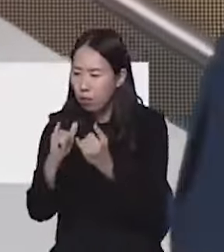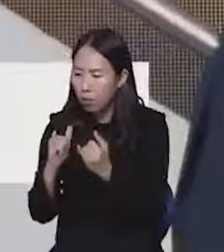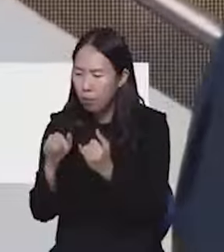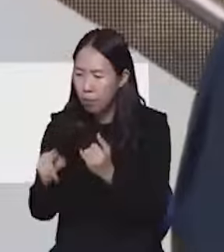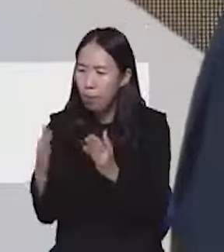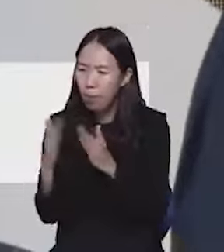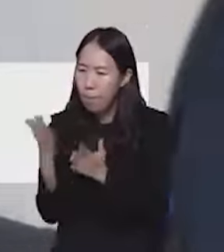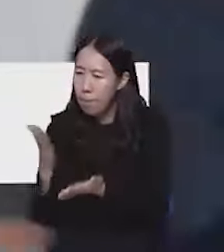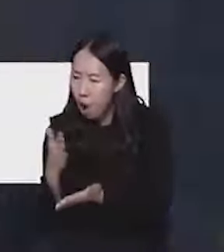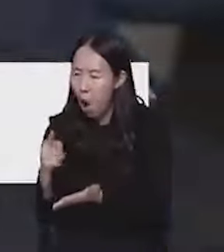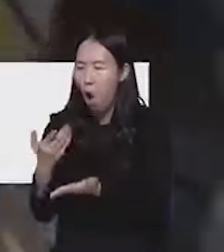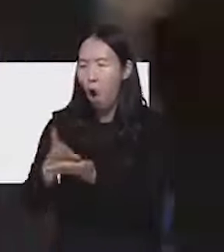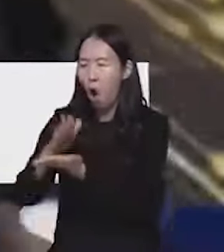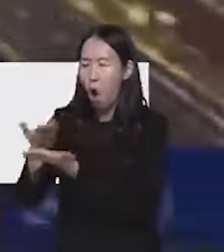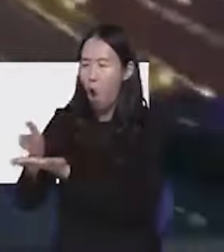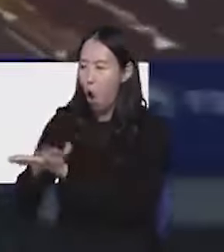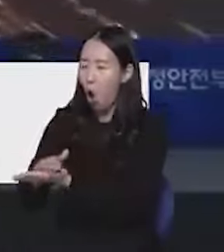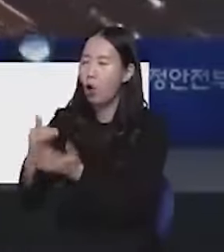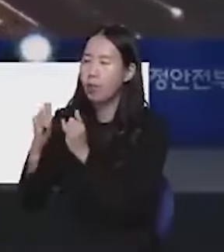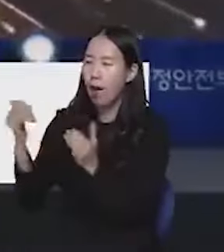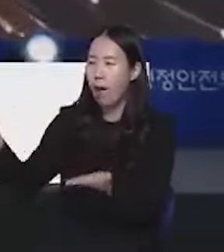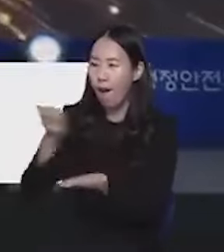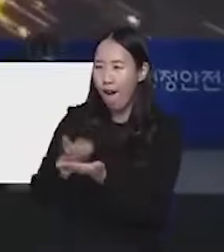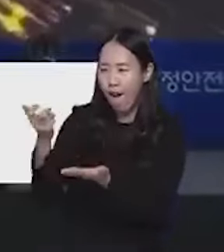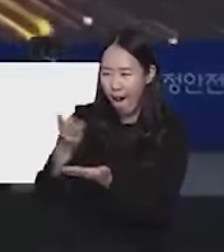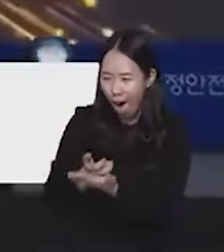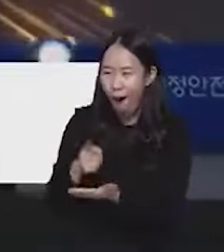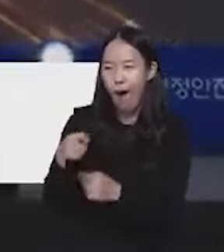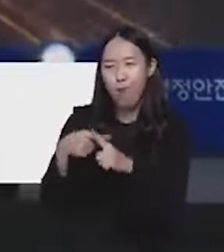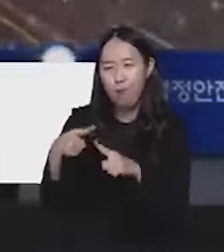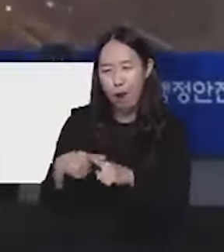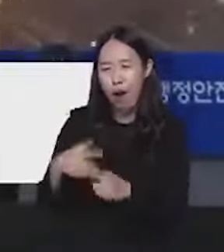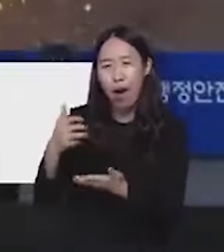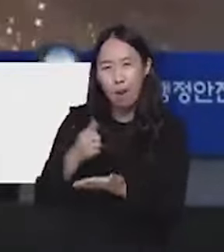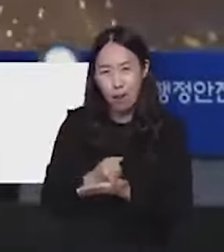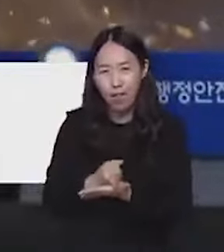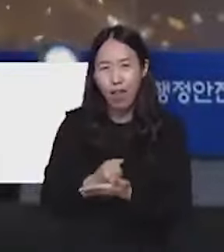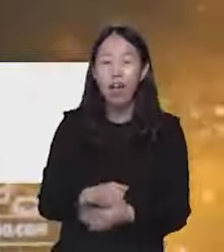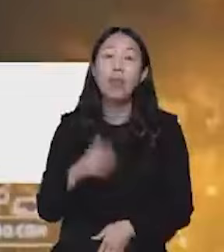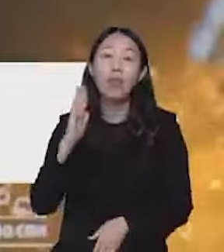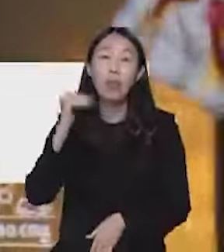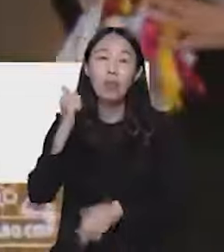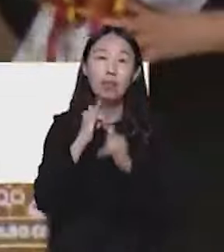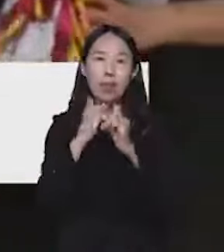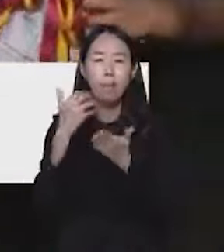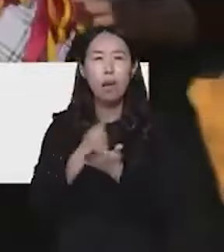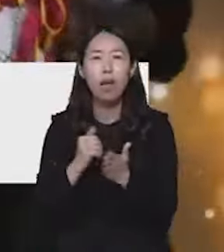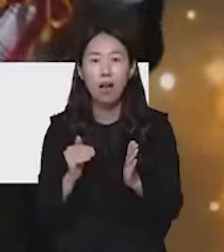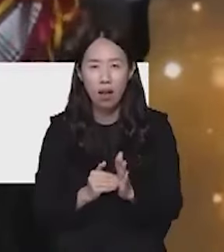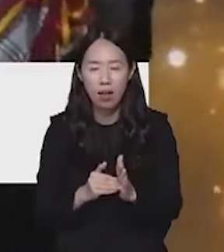유입하는 사업이 좋은 평가를 받아 최고의 영예인 대통령상을 수상했다고 밝혔습니다.